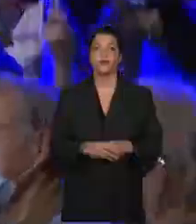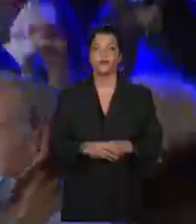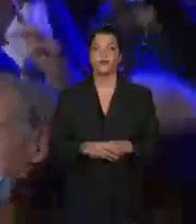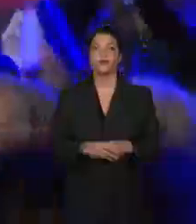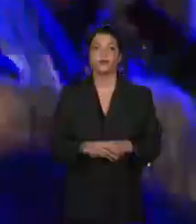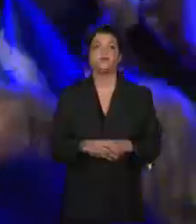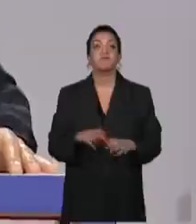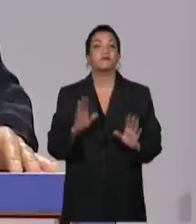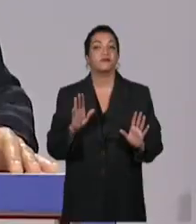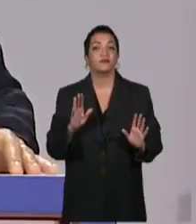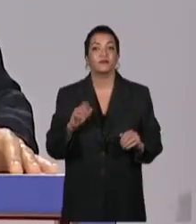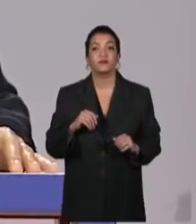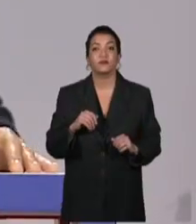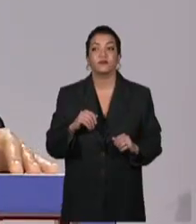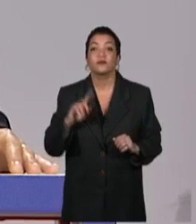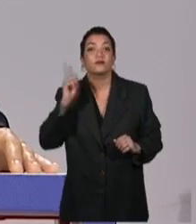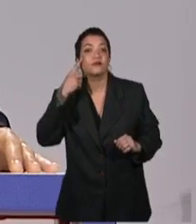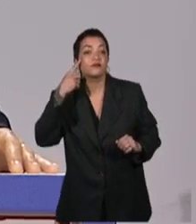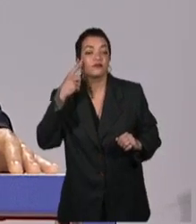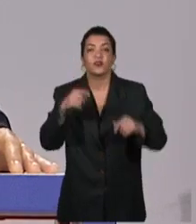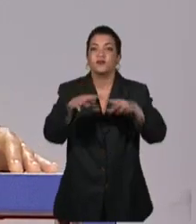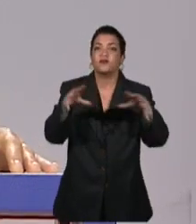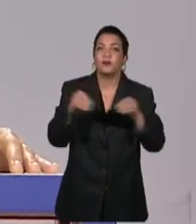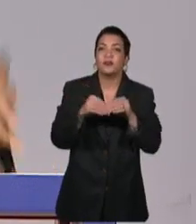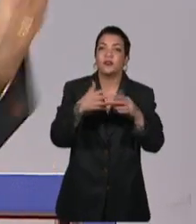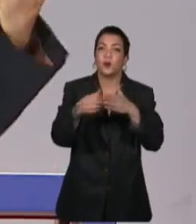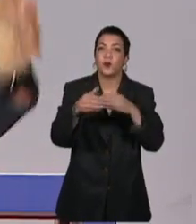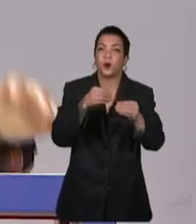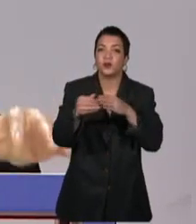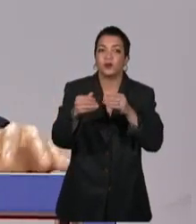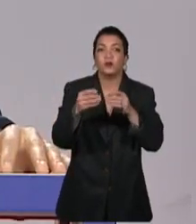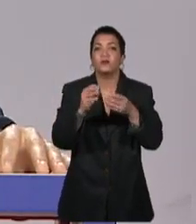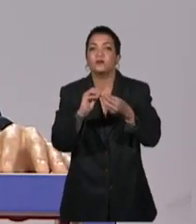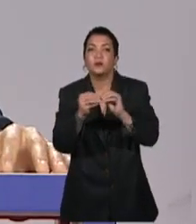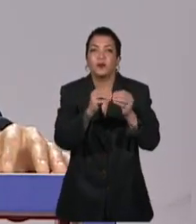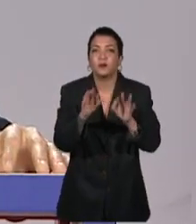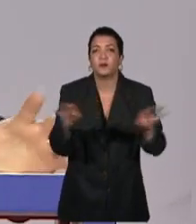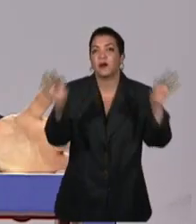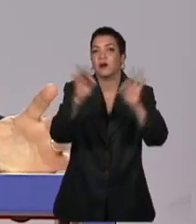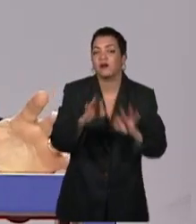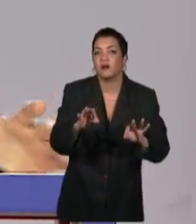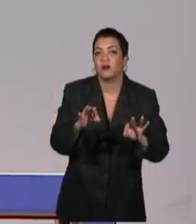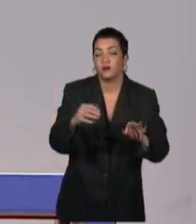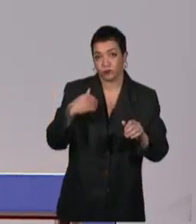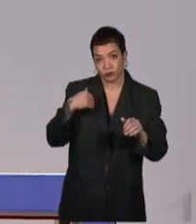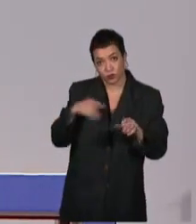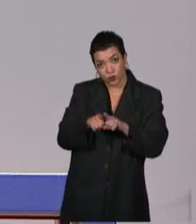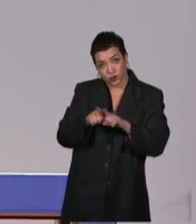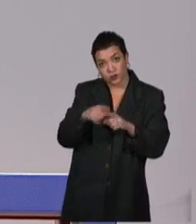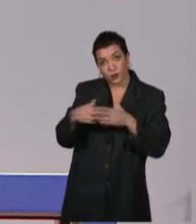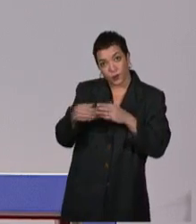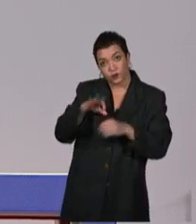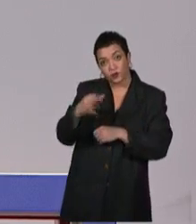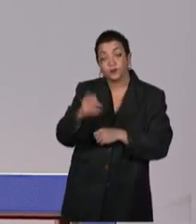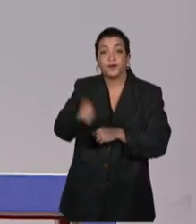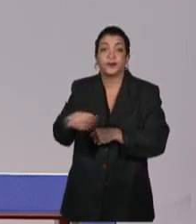Il paraît que les familles heureuses n'ont pas d'histoire. Alors heureuse, la mienne le fut. Mais avec ces épreuves de